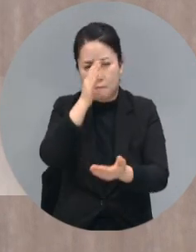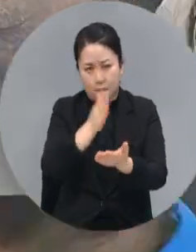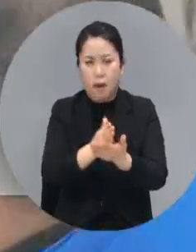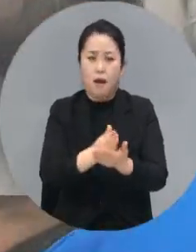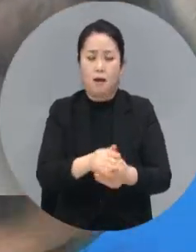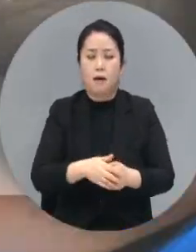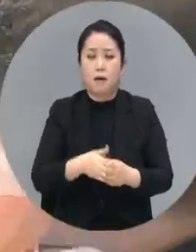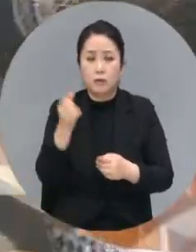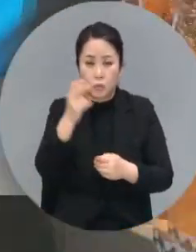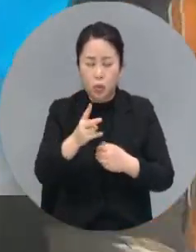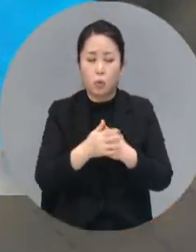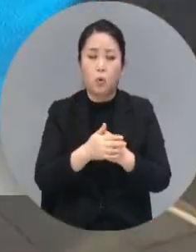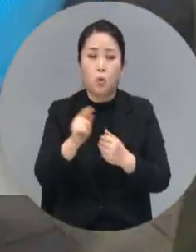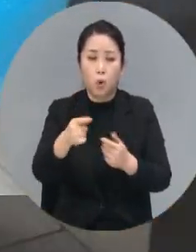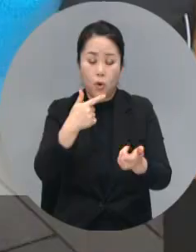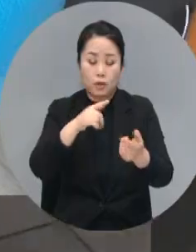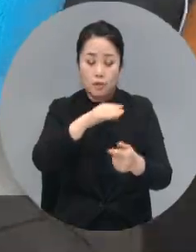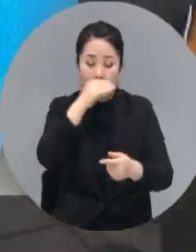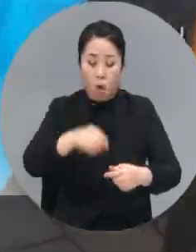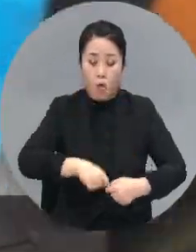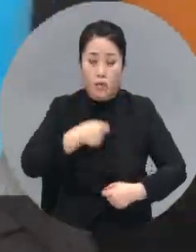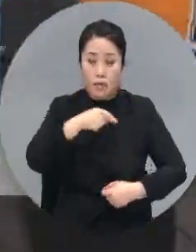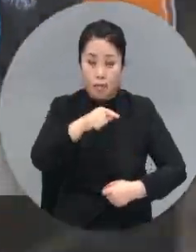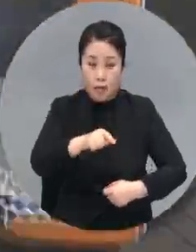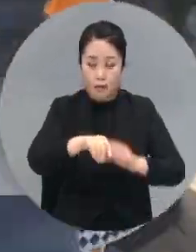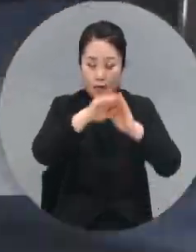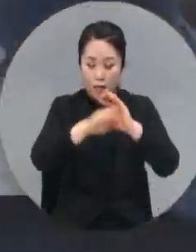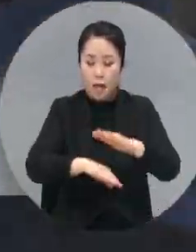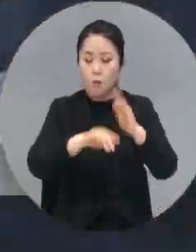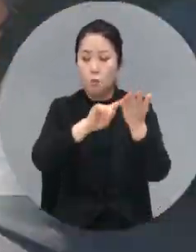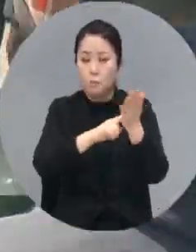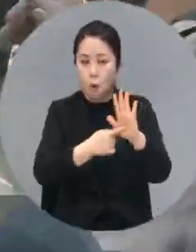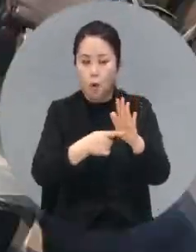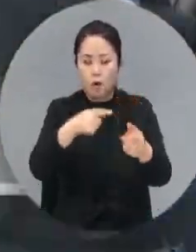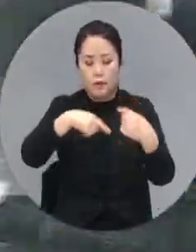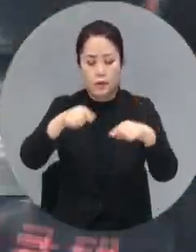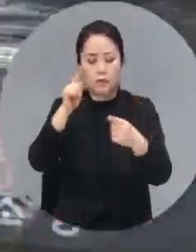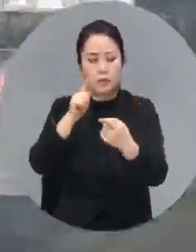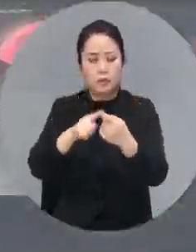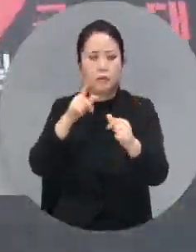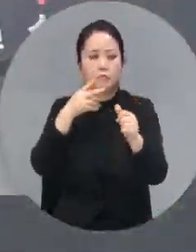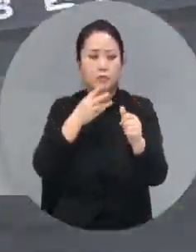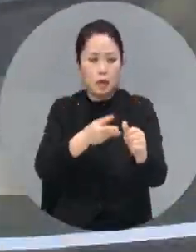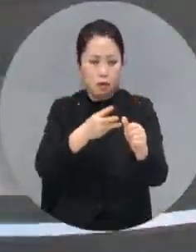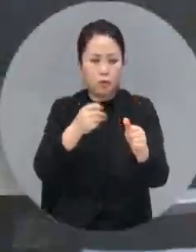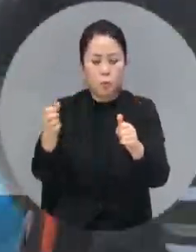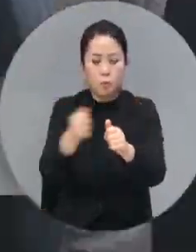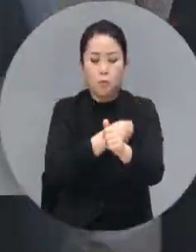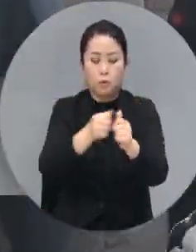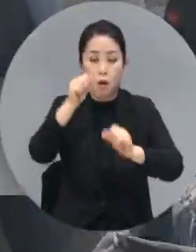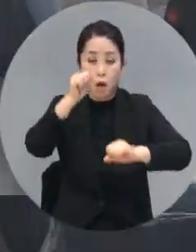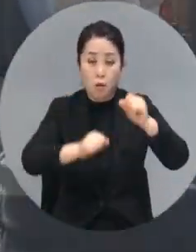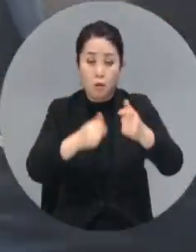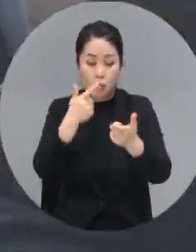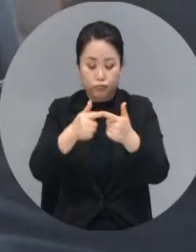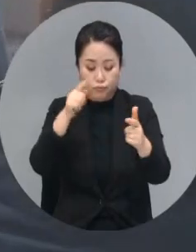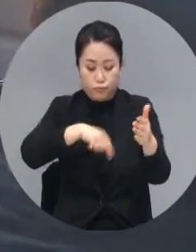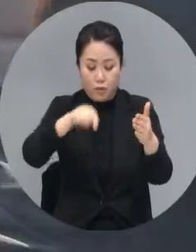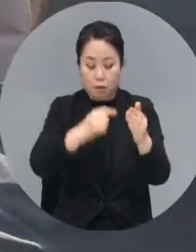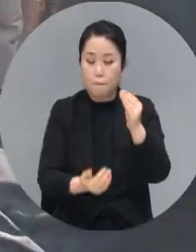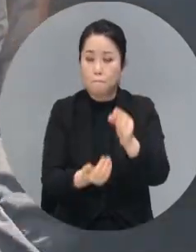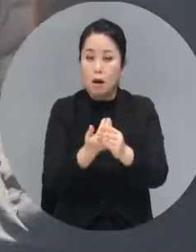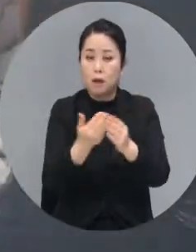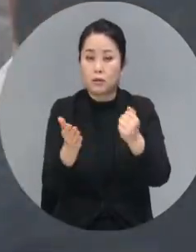모았고 정의당 부산시당은 논평을 내고 정치적 테러이자 폭력 행위가 부산에서 일어났다며 철저한